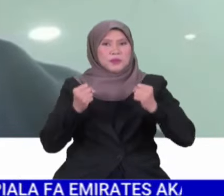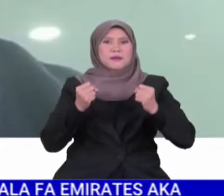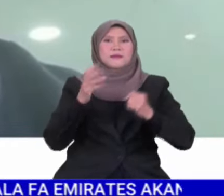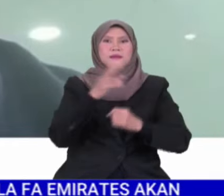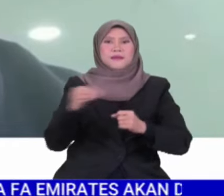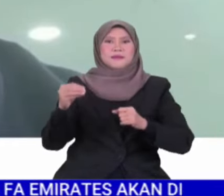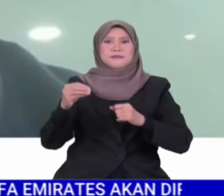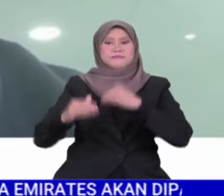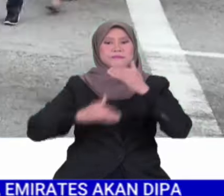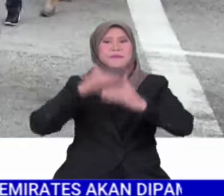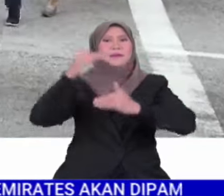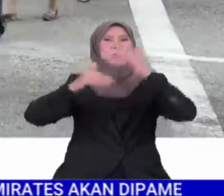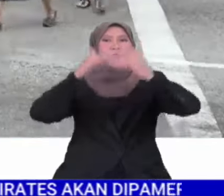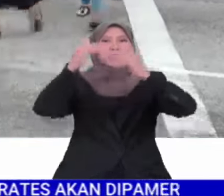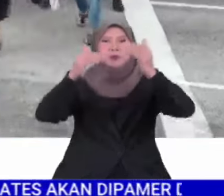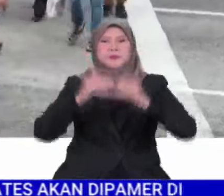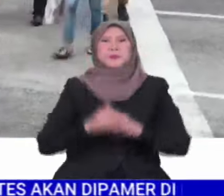malah berdaya maju.